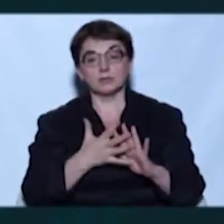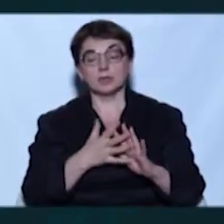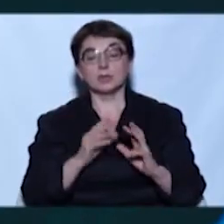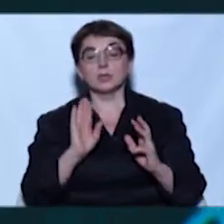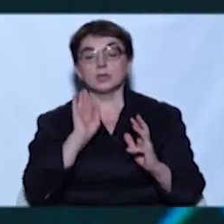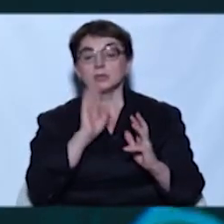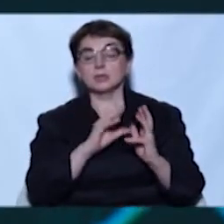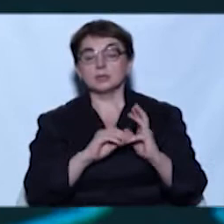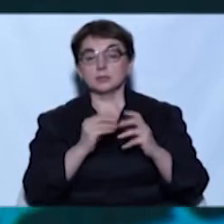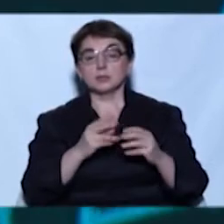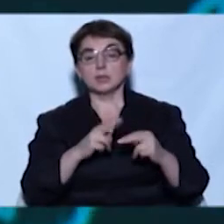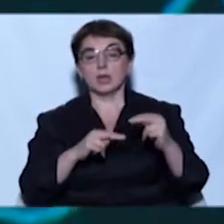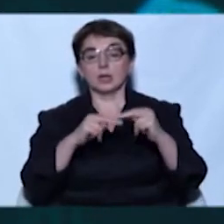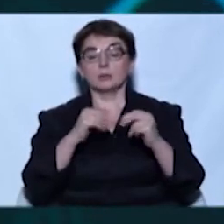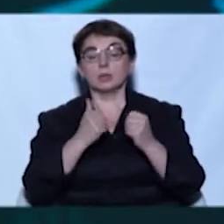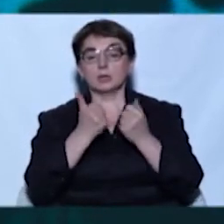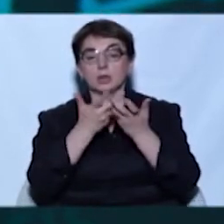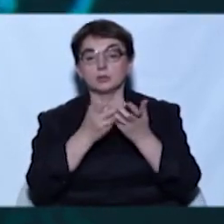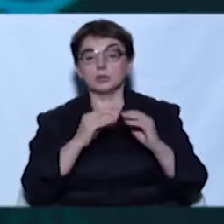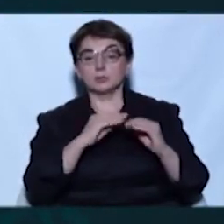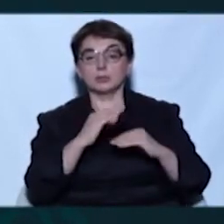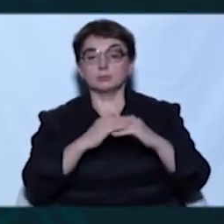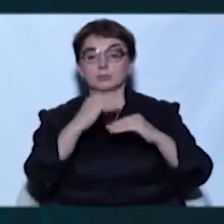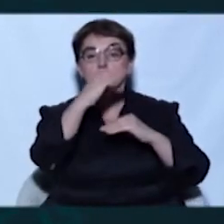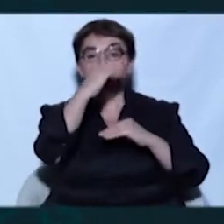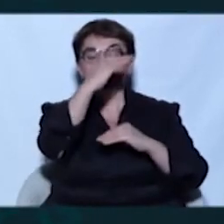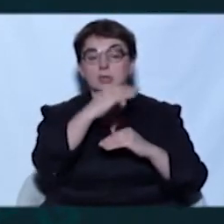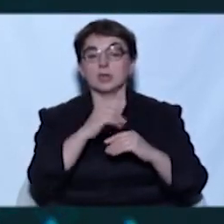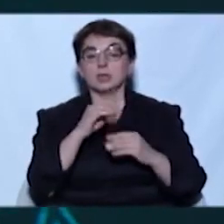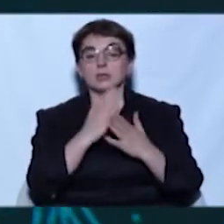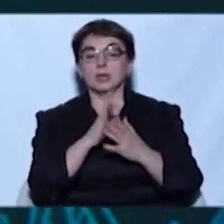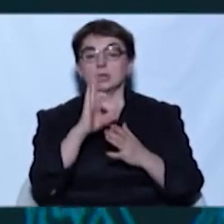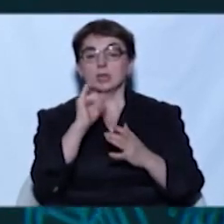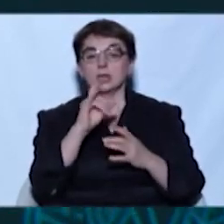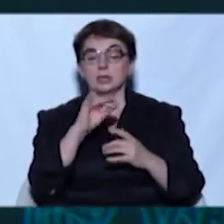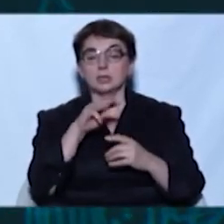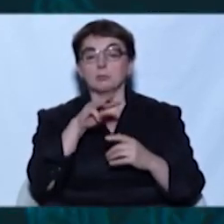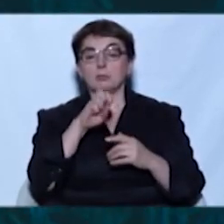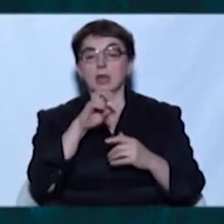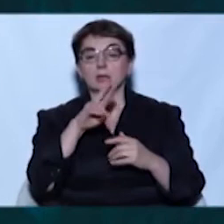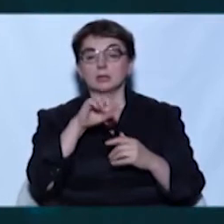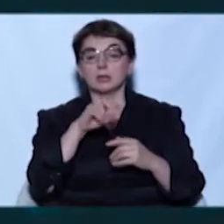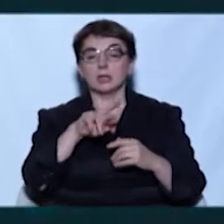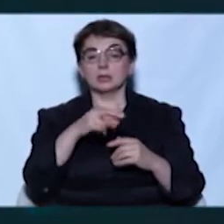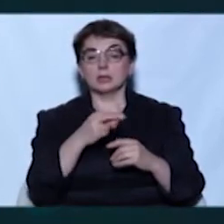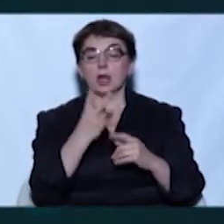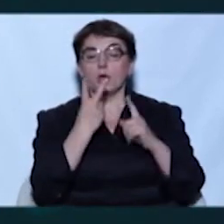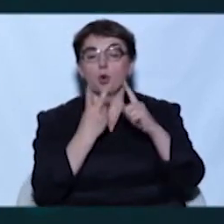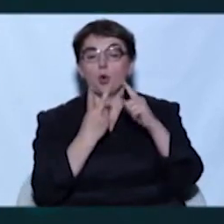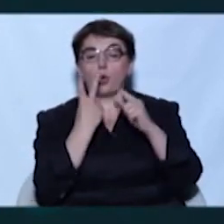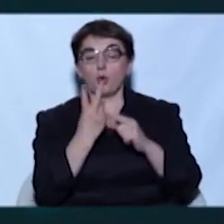დედამიწა აგებულია რამოდენიმე ფენისაგან და ესენი არიან ქერქი, მანტია და ორი